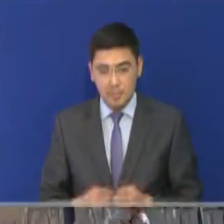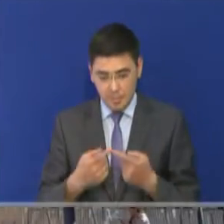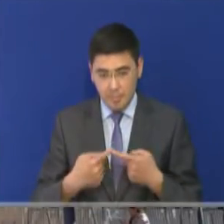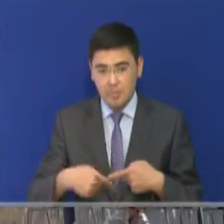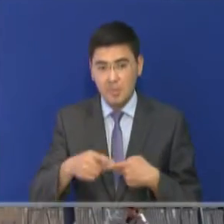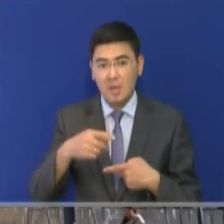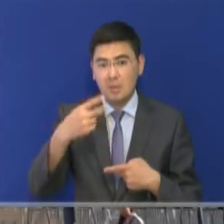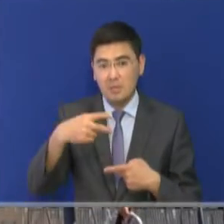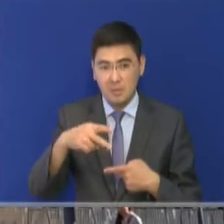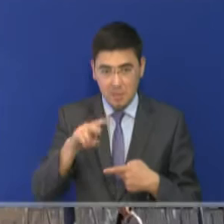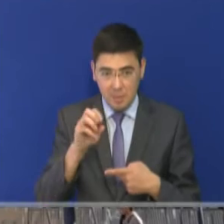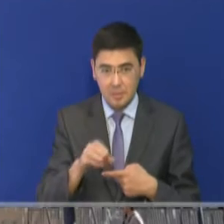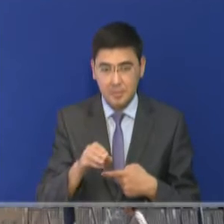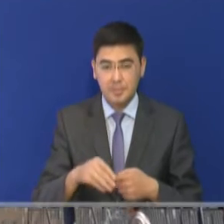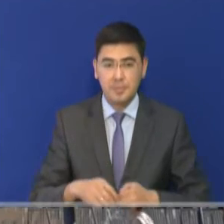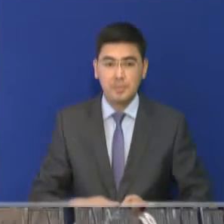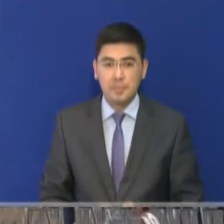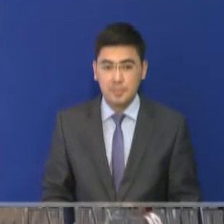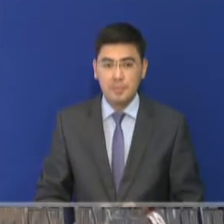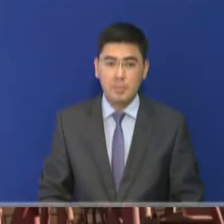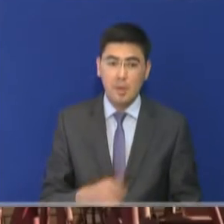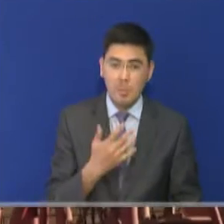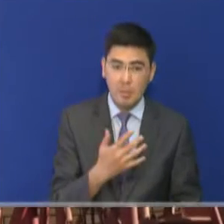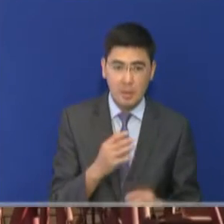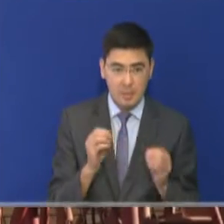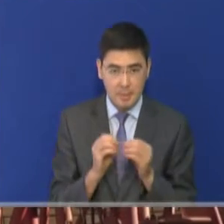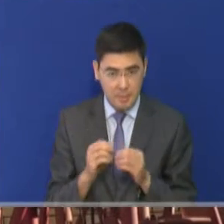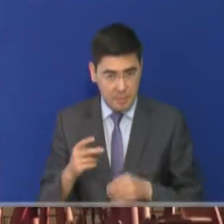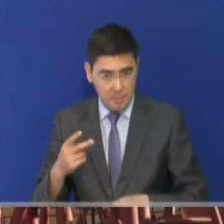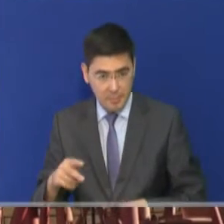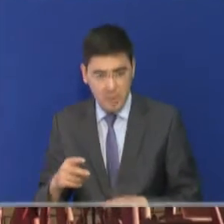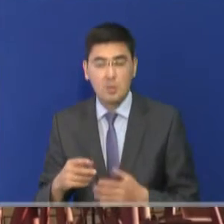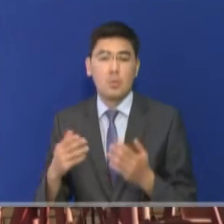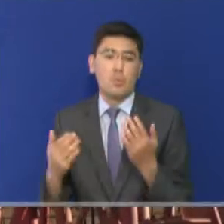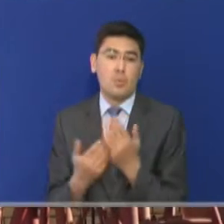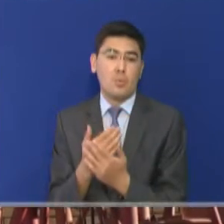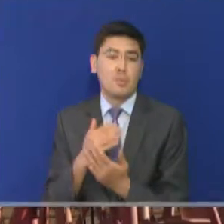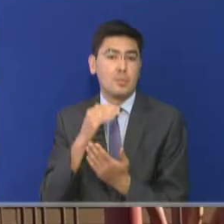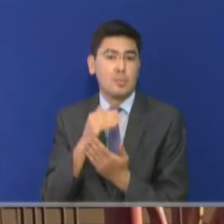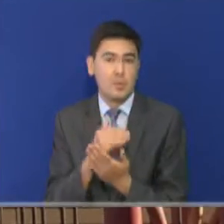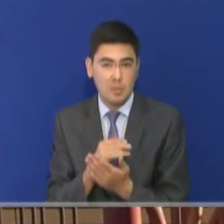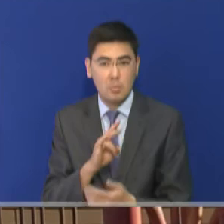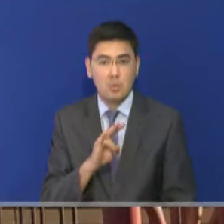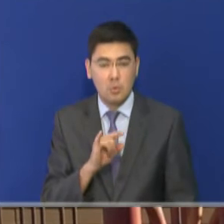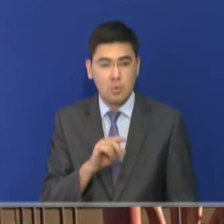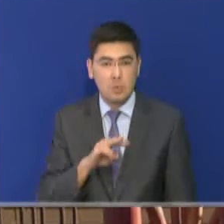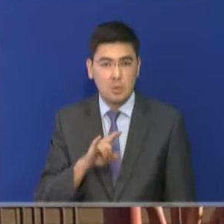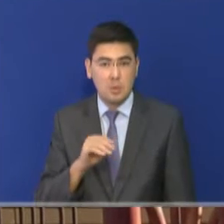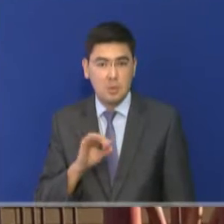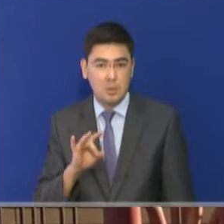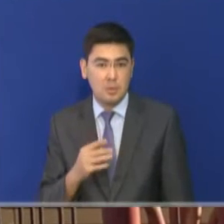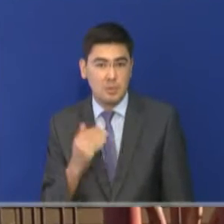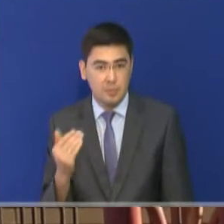лет. Пилотный проект 5-10-20 будет запущен в качестве нового направления программы «Нурлы-Жер». Жилье